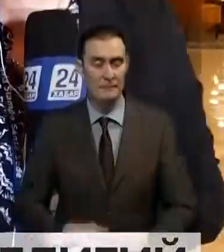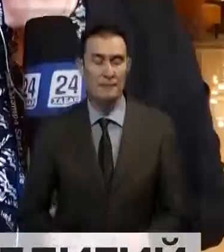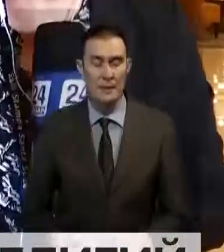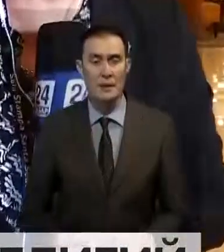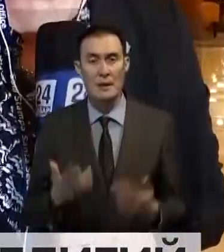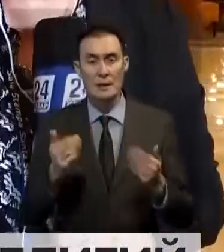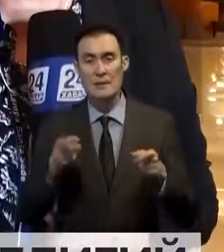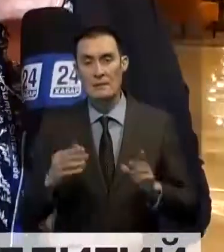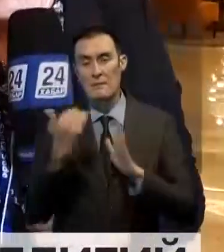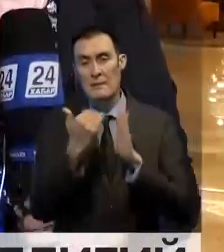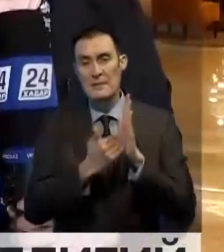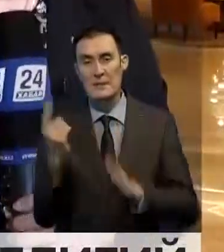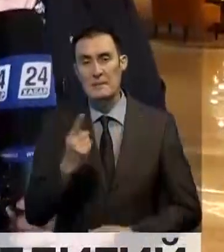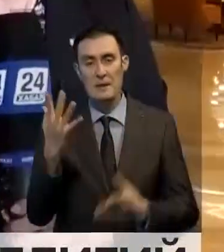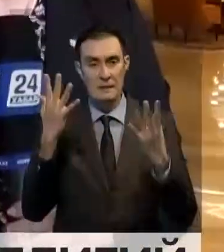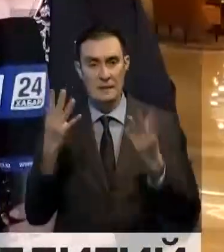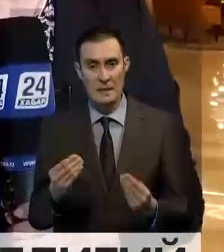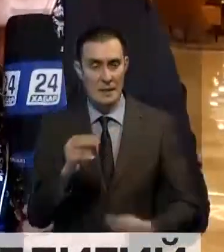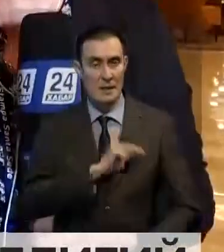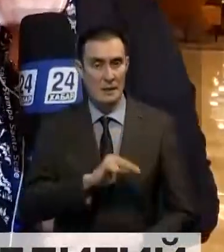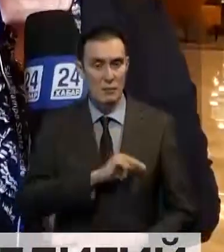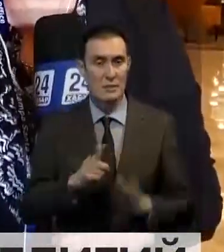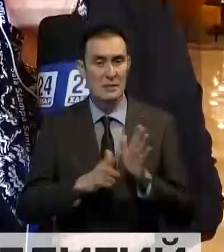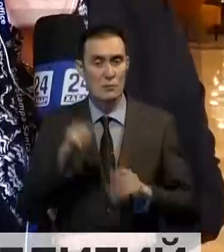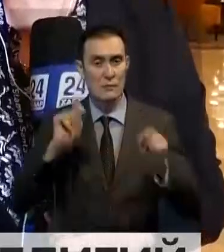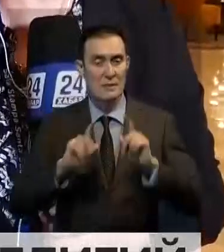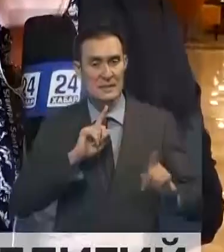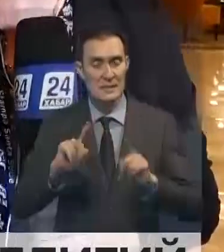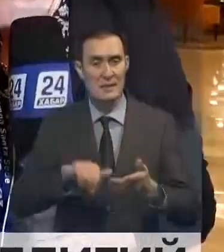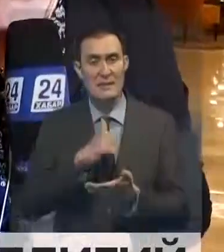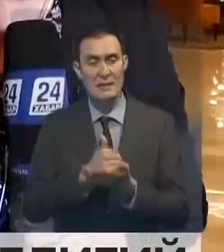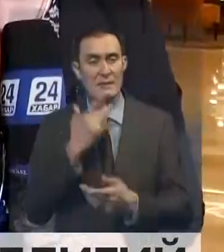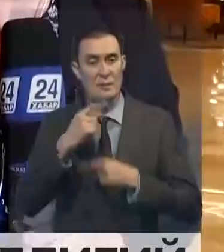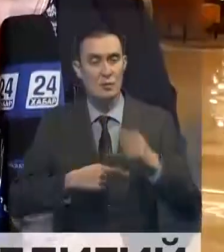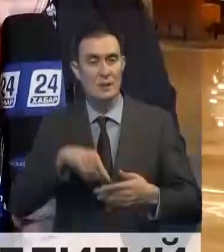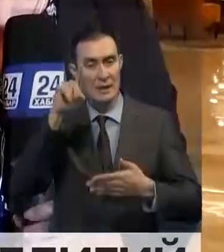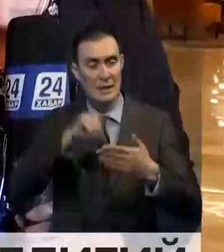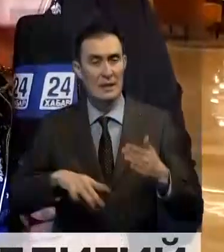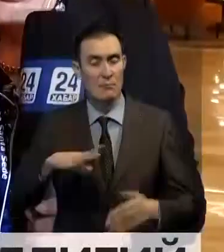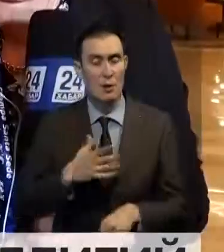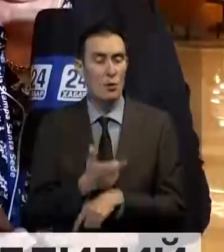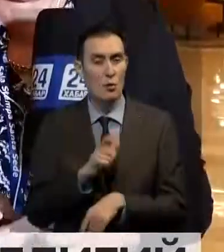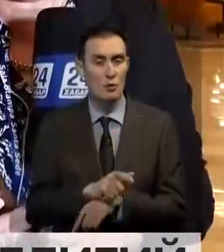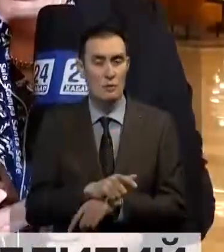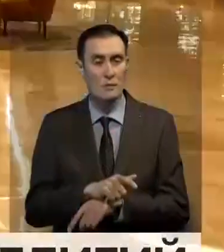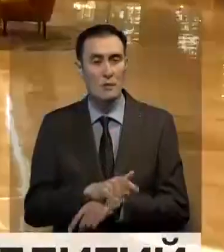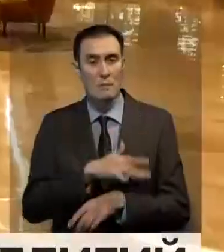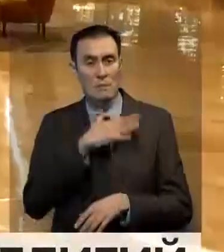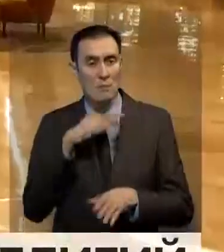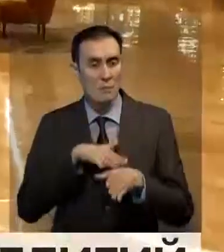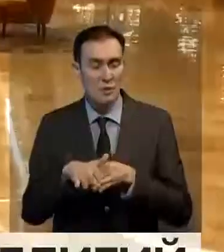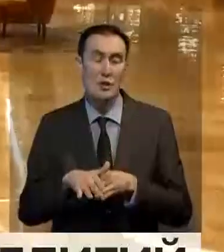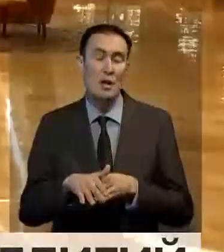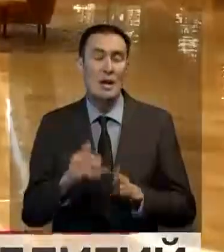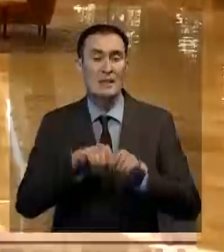Да, действительно, повестка первого дня работы 7-го съезда лидеров мировых и традиционных религий была очень насыщенной.